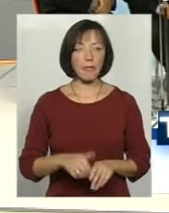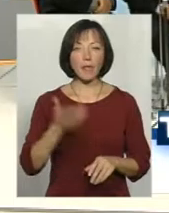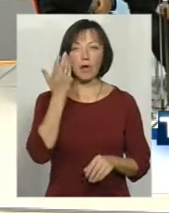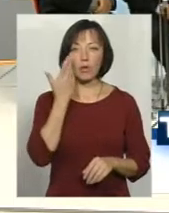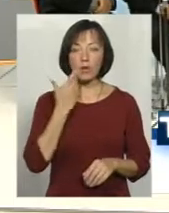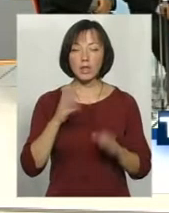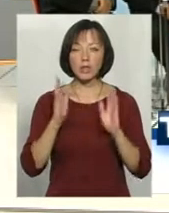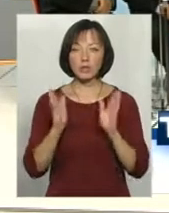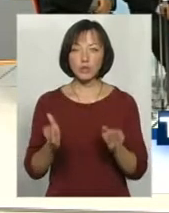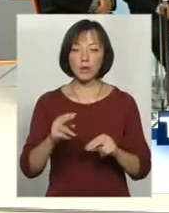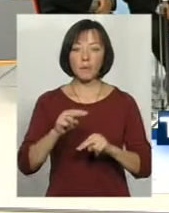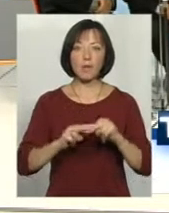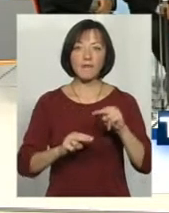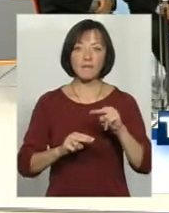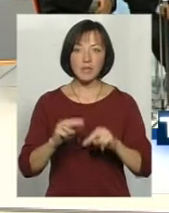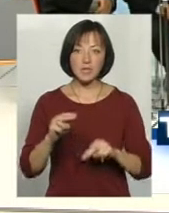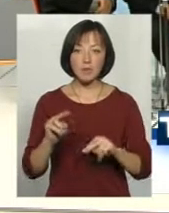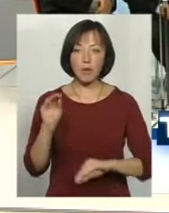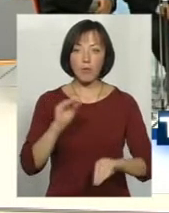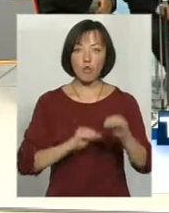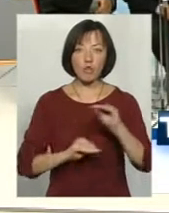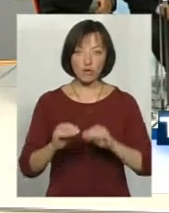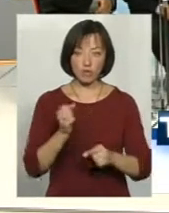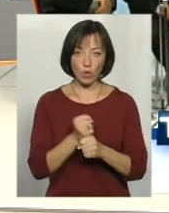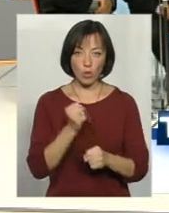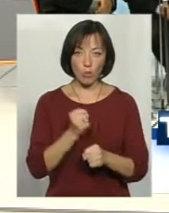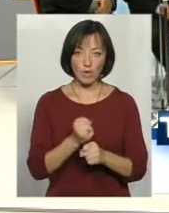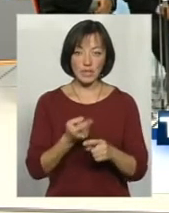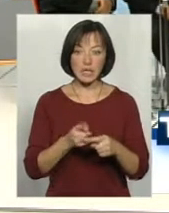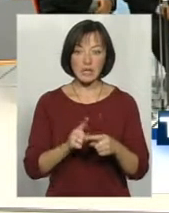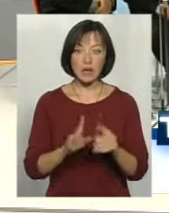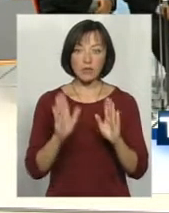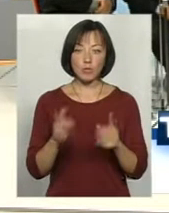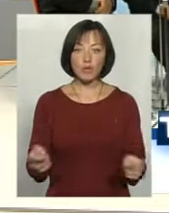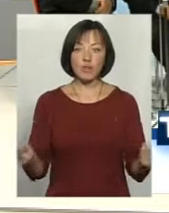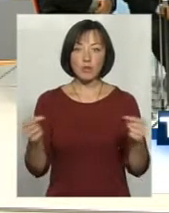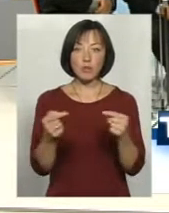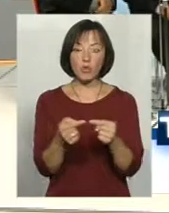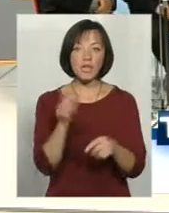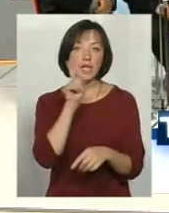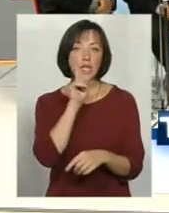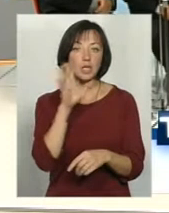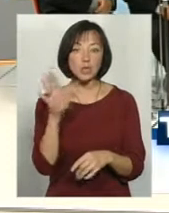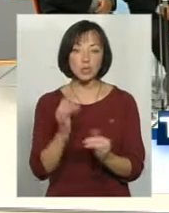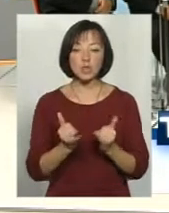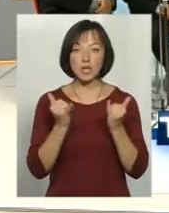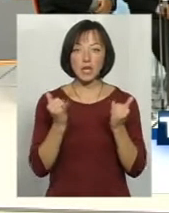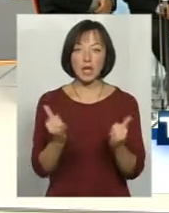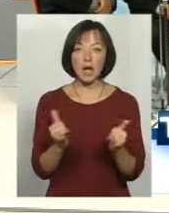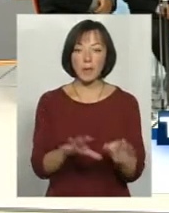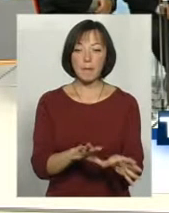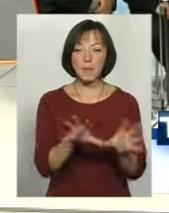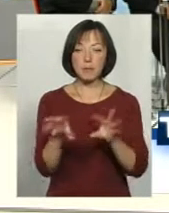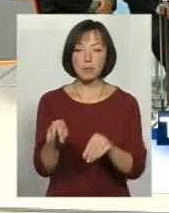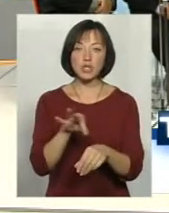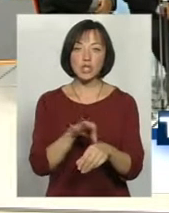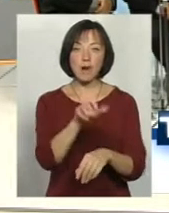йти будівництво, монтажні маю на увазі роботи, це будуть відповідні незручності для переміщення тих хворих,